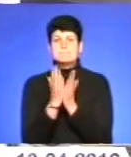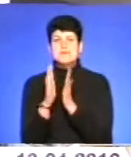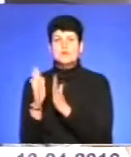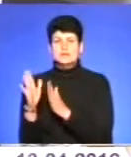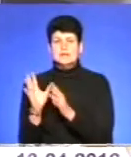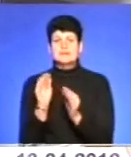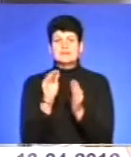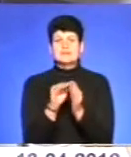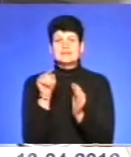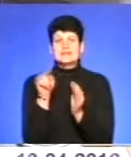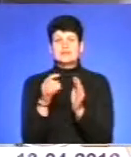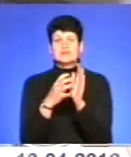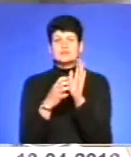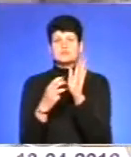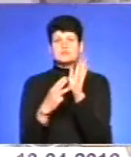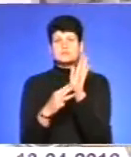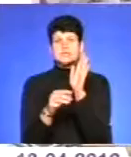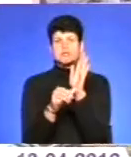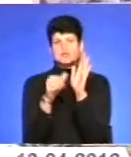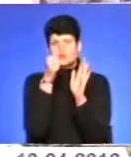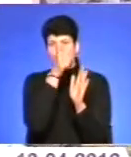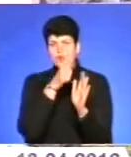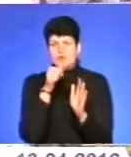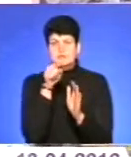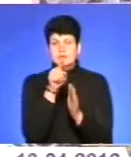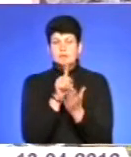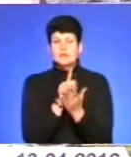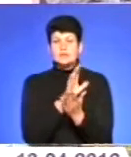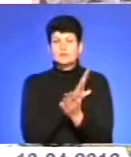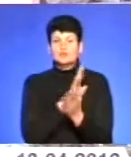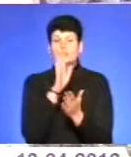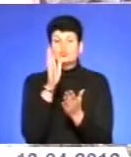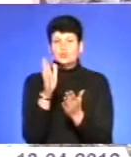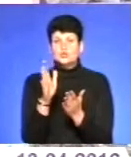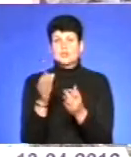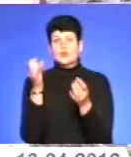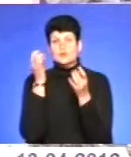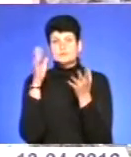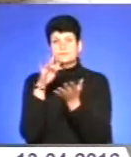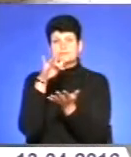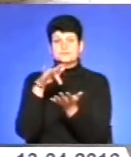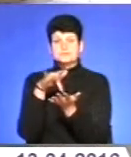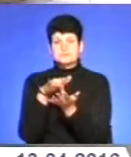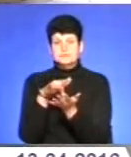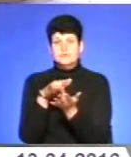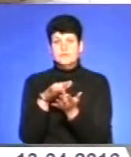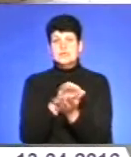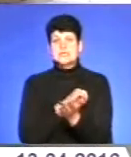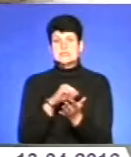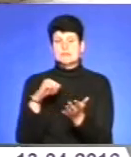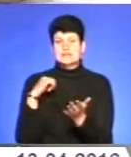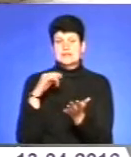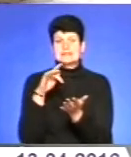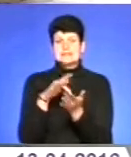у 1986 році. Вона мала стати не лише частиною культурного центру, але й самостійним